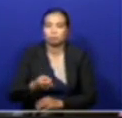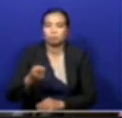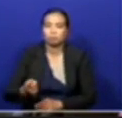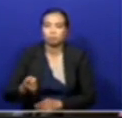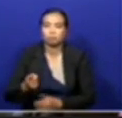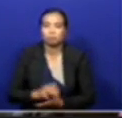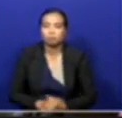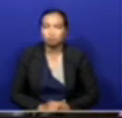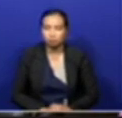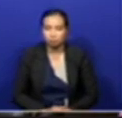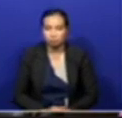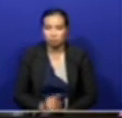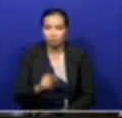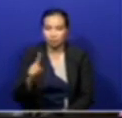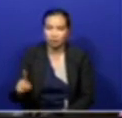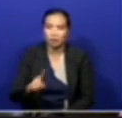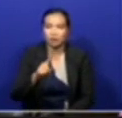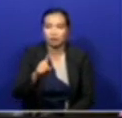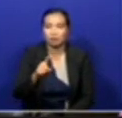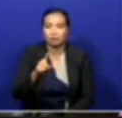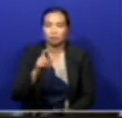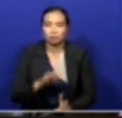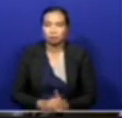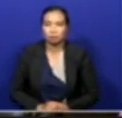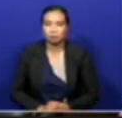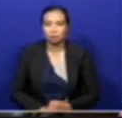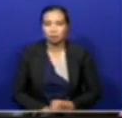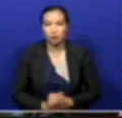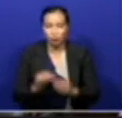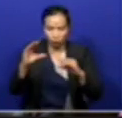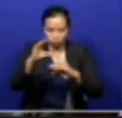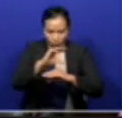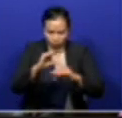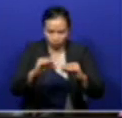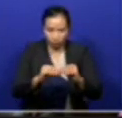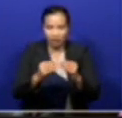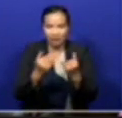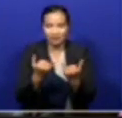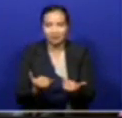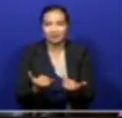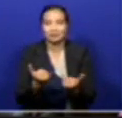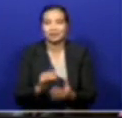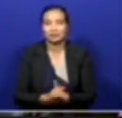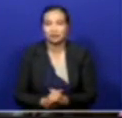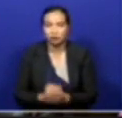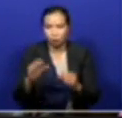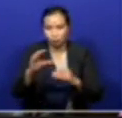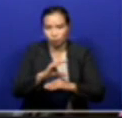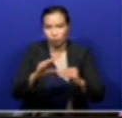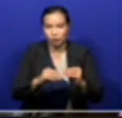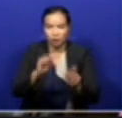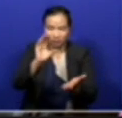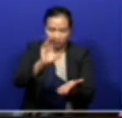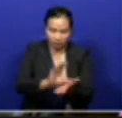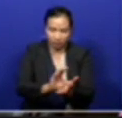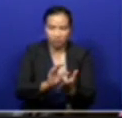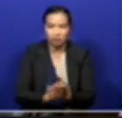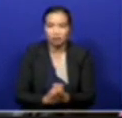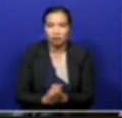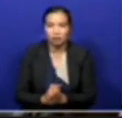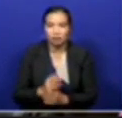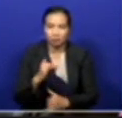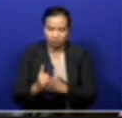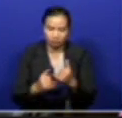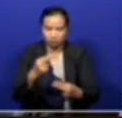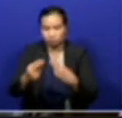คะดิฉันถามว่าโครงการนี้เนี่ยไม่ใช่เฉพาะกองทุนเท่านั้นที่ไปดูง